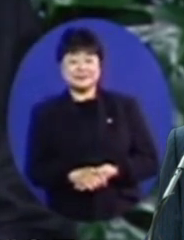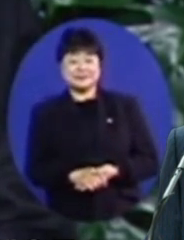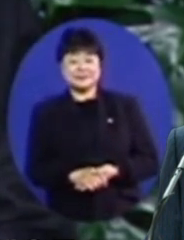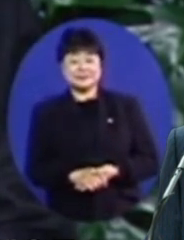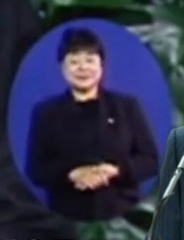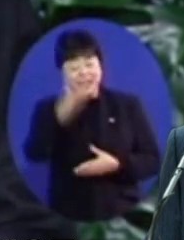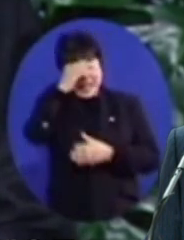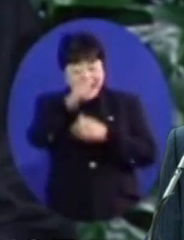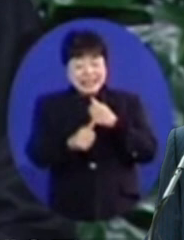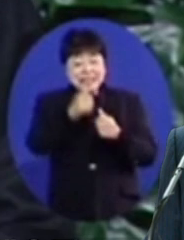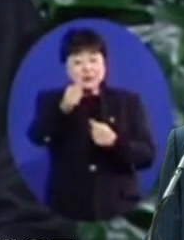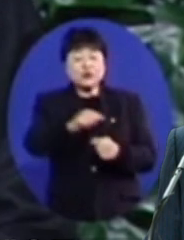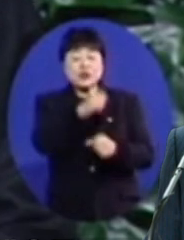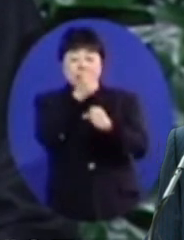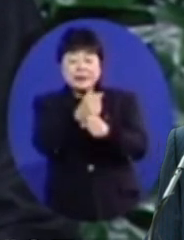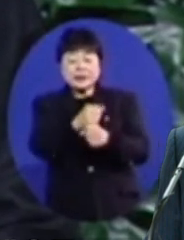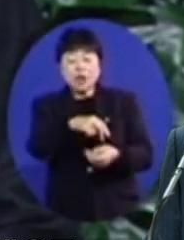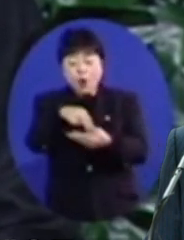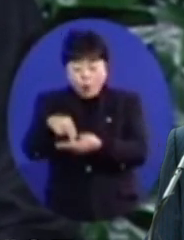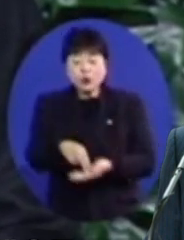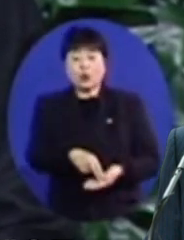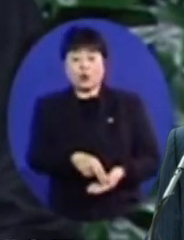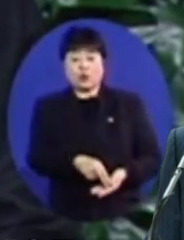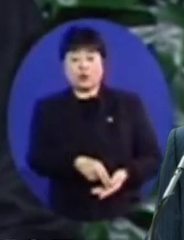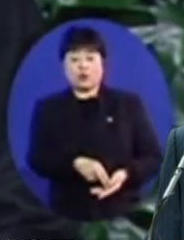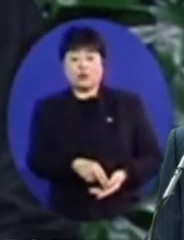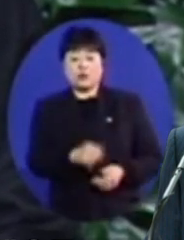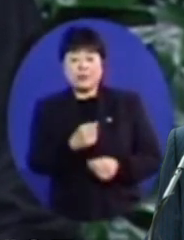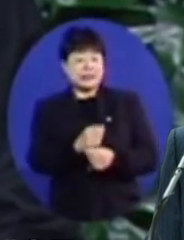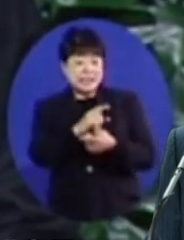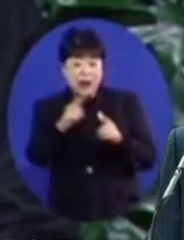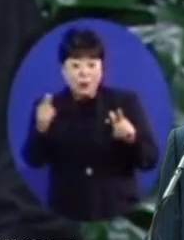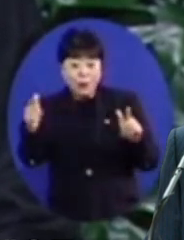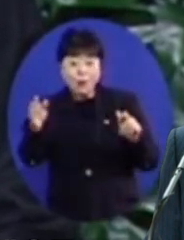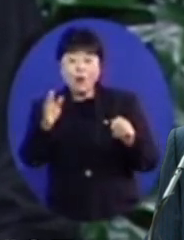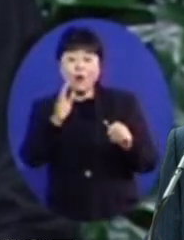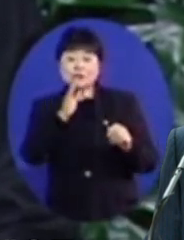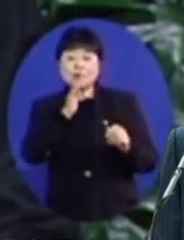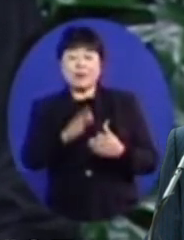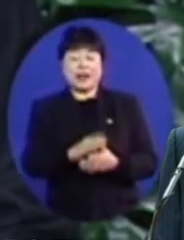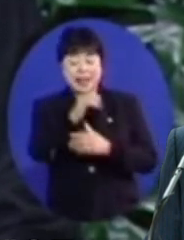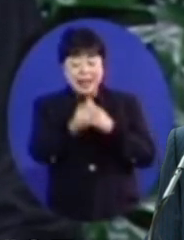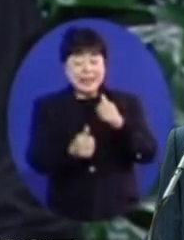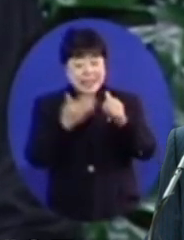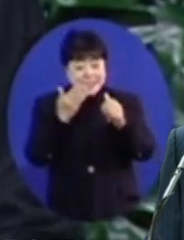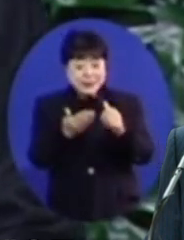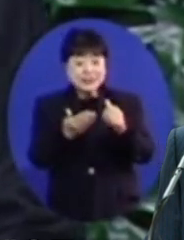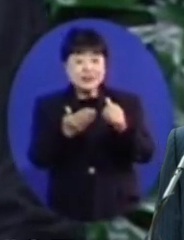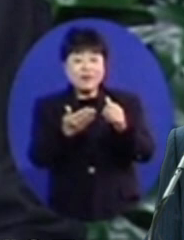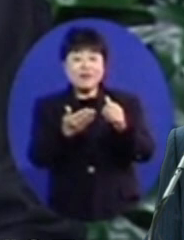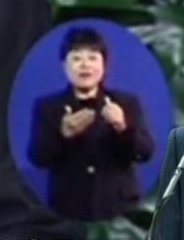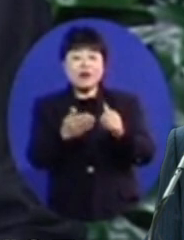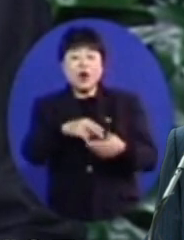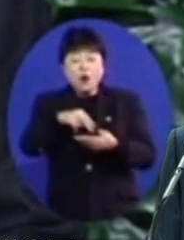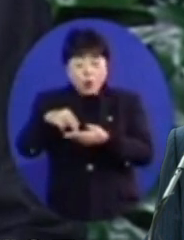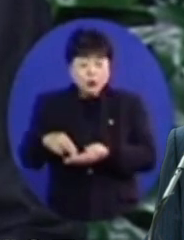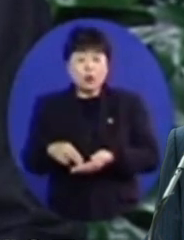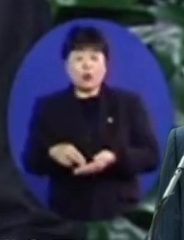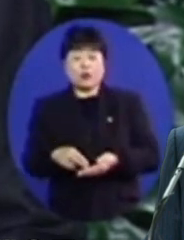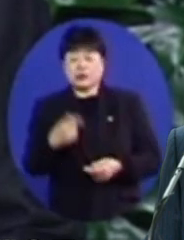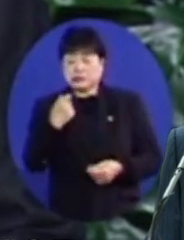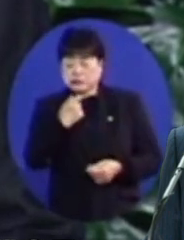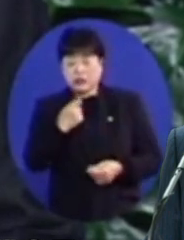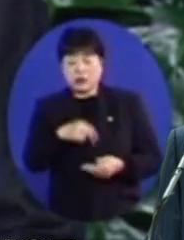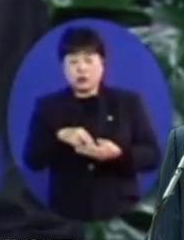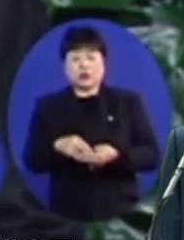우리 하나님께서 우리를 지을 때 고독하게 살라고 지어 놓지 않았습니다 우리 하나님 자체가 고독할래야